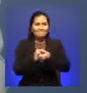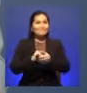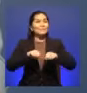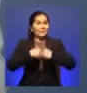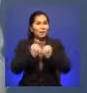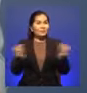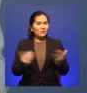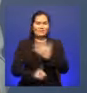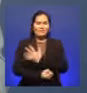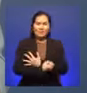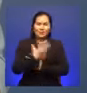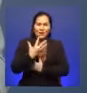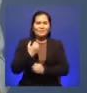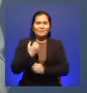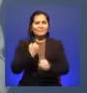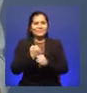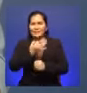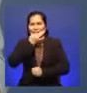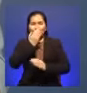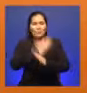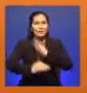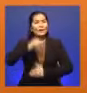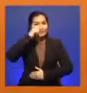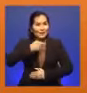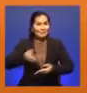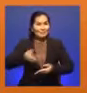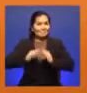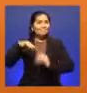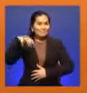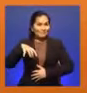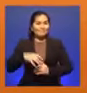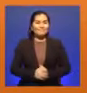ร้างเสริมโอกาสและอาชีพคนพิการไทยเกิดขึ้นมา